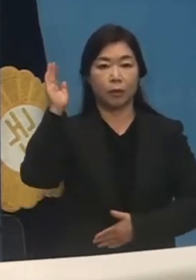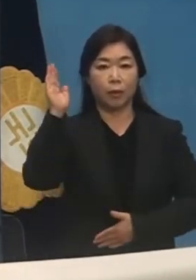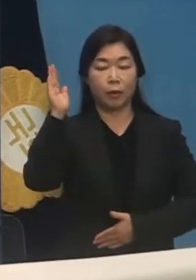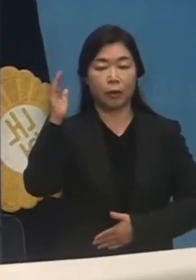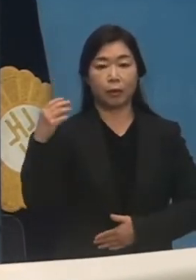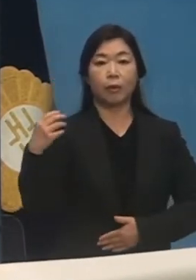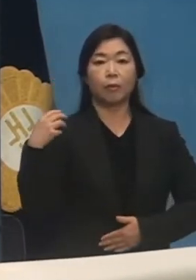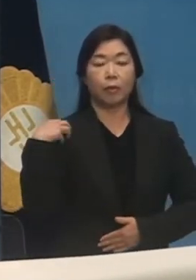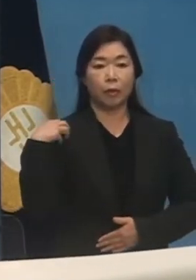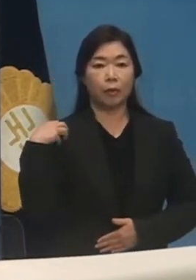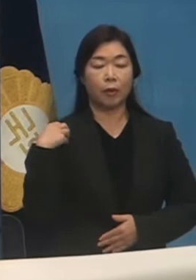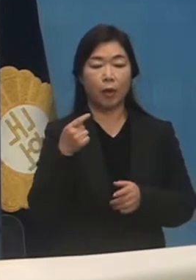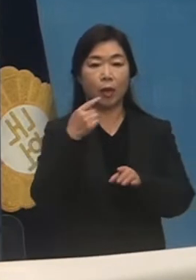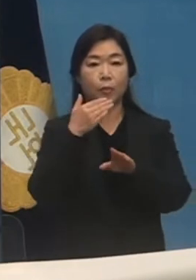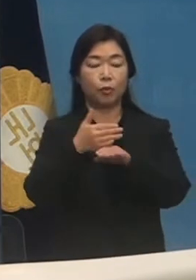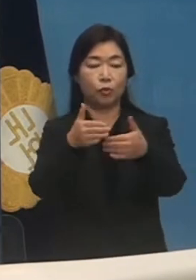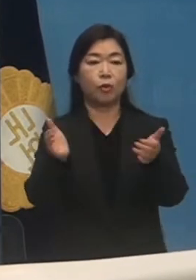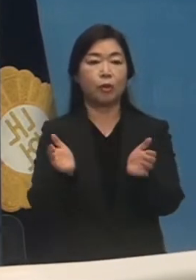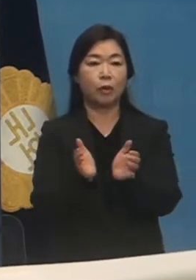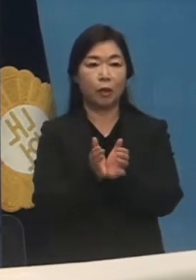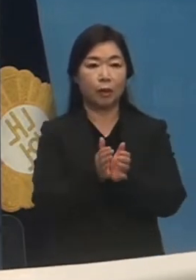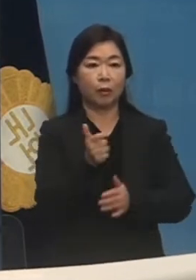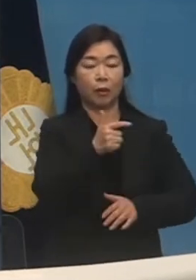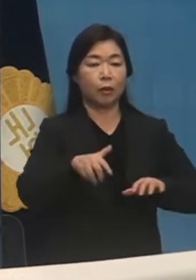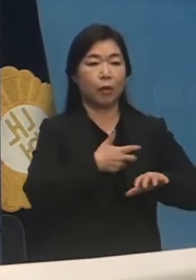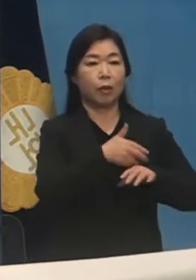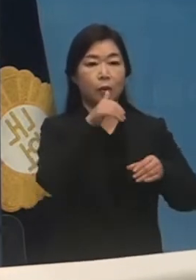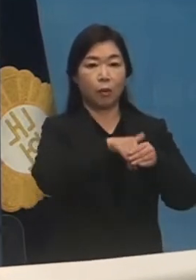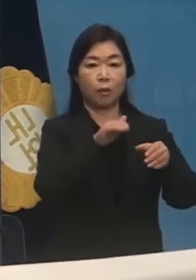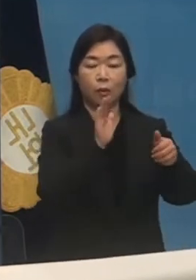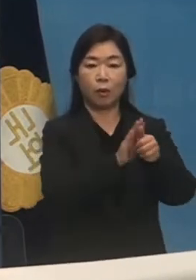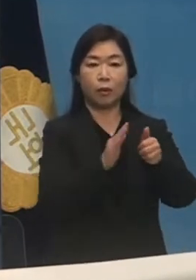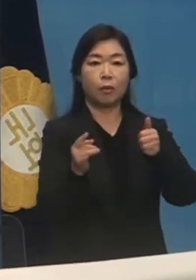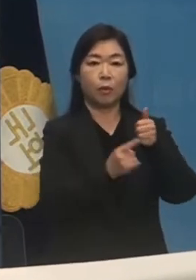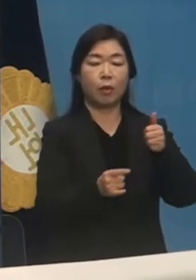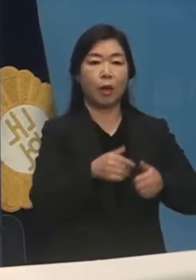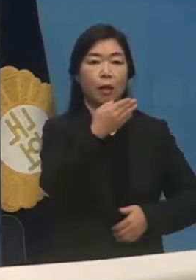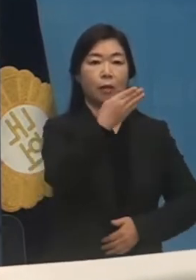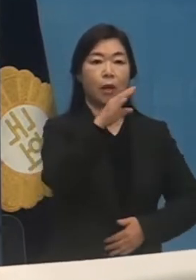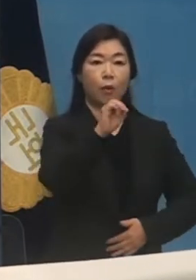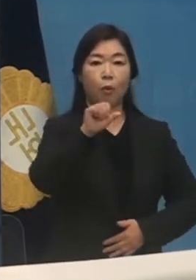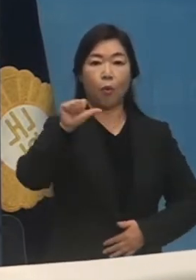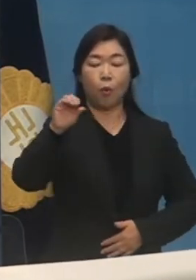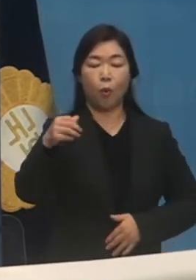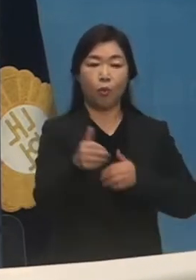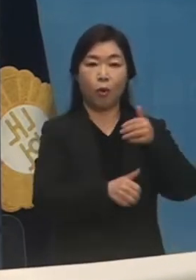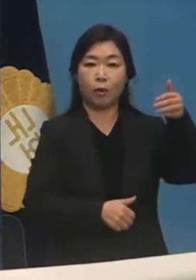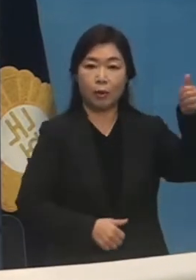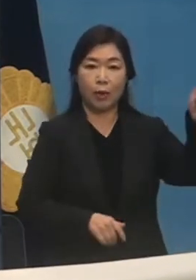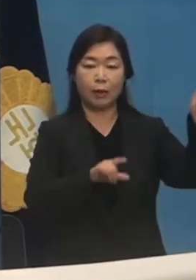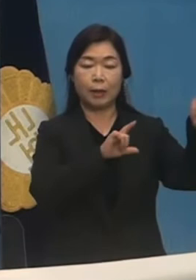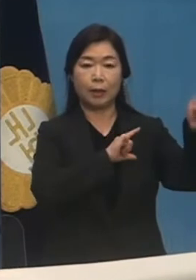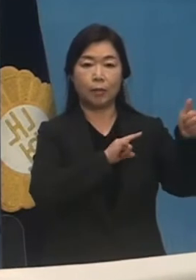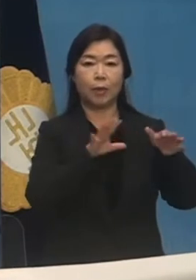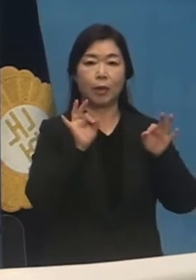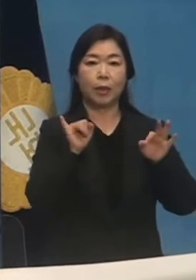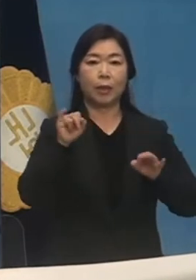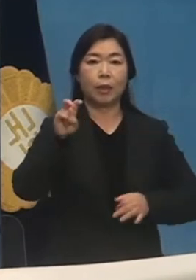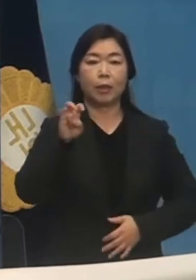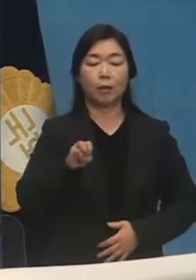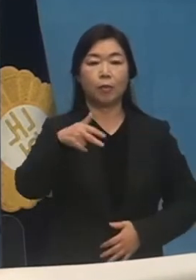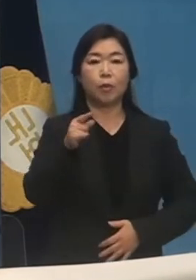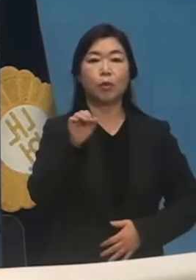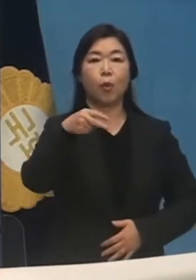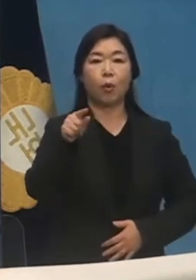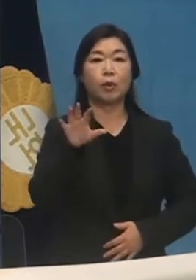진행을 맡은 더불어민주당 대전환선대위 4050위원회 위원장 임종성